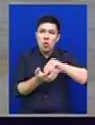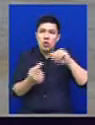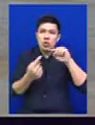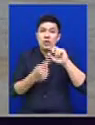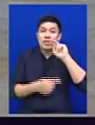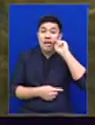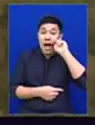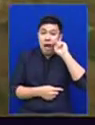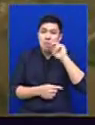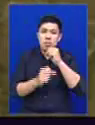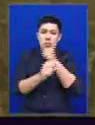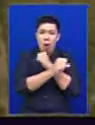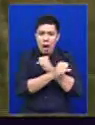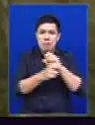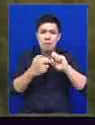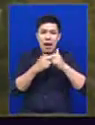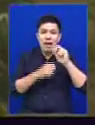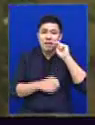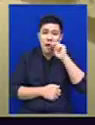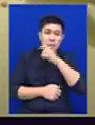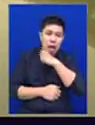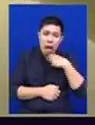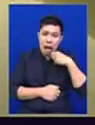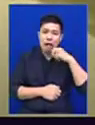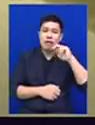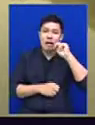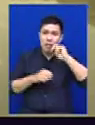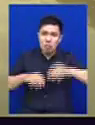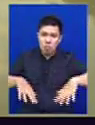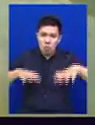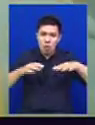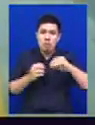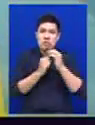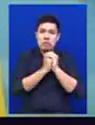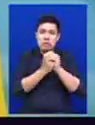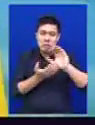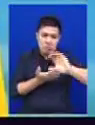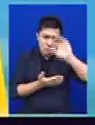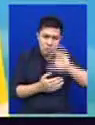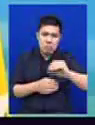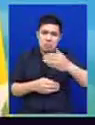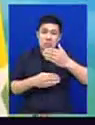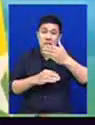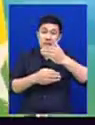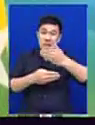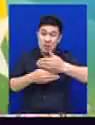ำในการรับมือภาวะภัยแล้งและน้ำท่วมที่จีนพร้อมให้เงินลงทุนกับโครงการชล